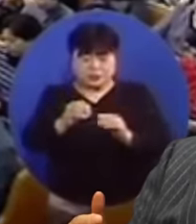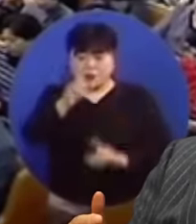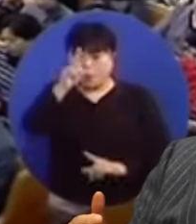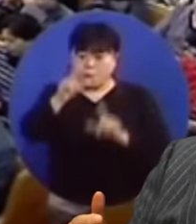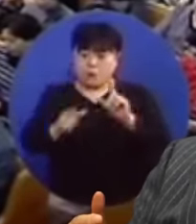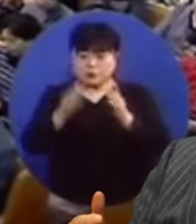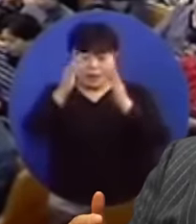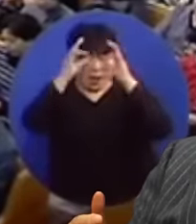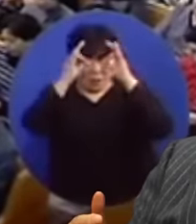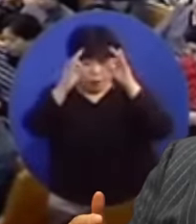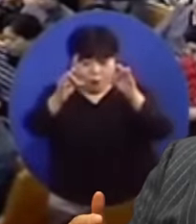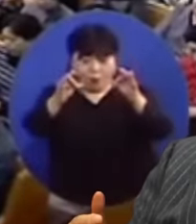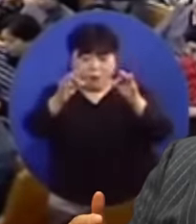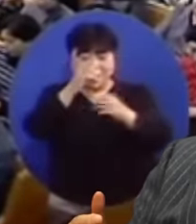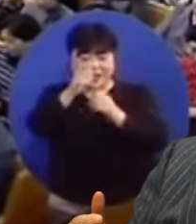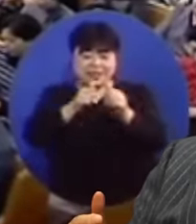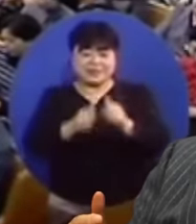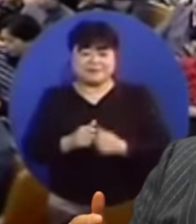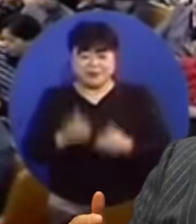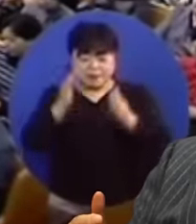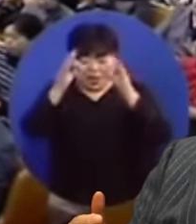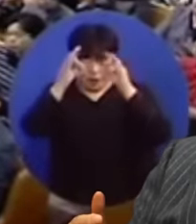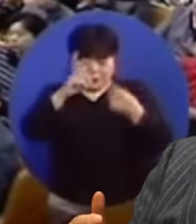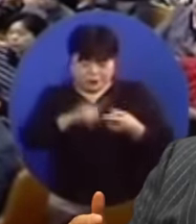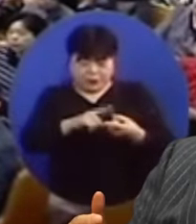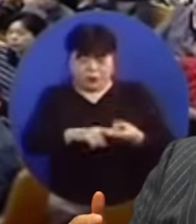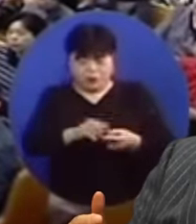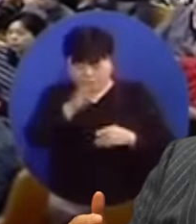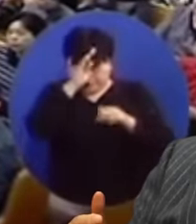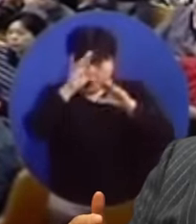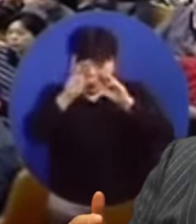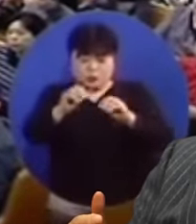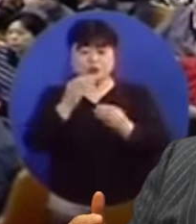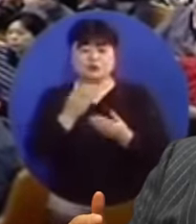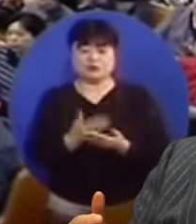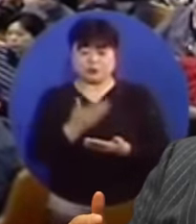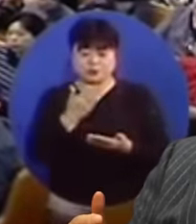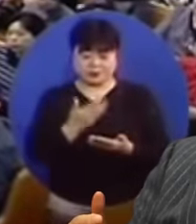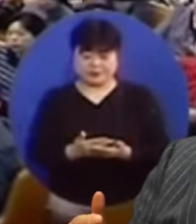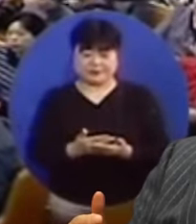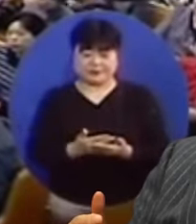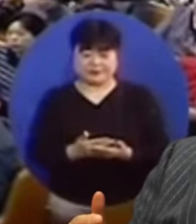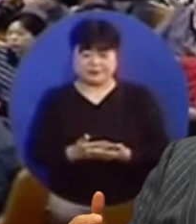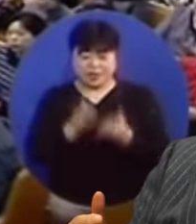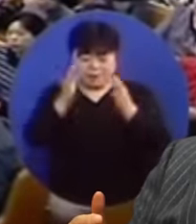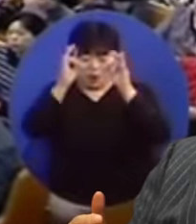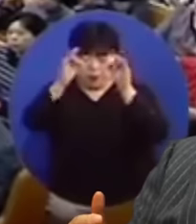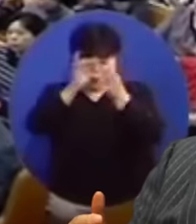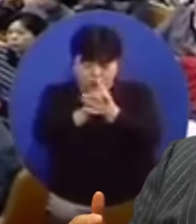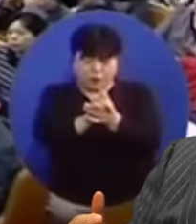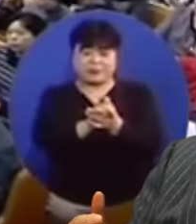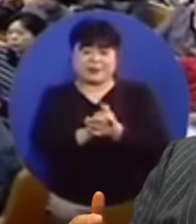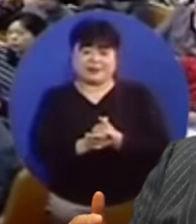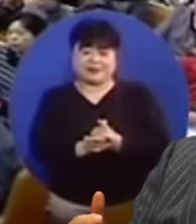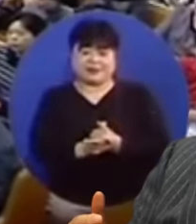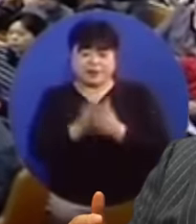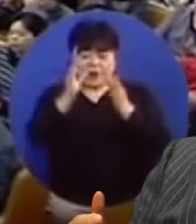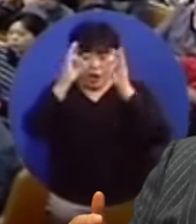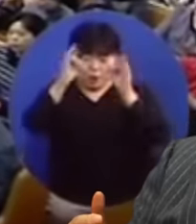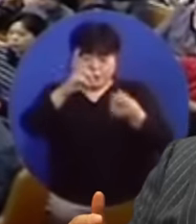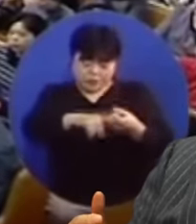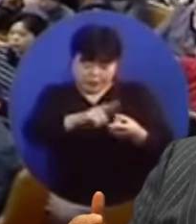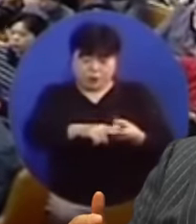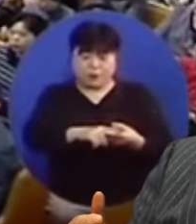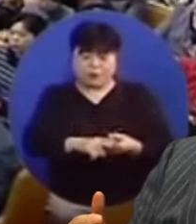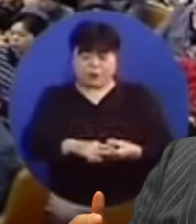되고 그리고 하나님 저 바라본 대로 낫게 해주시옵소서. 내가 바라보고 기도하는데 바라본 대로 낫게